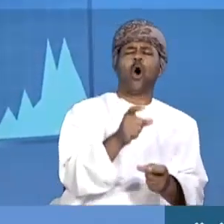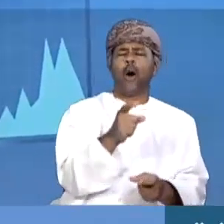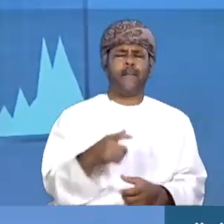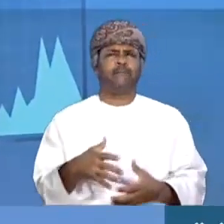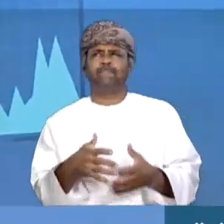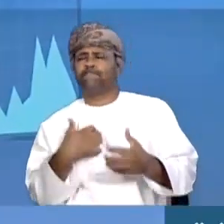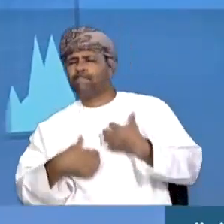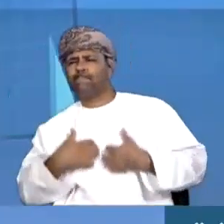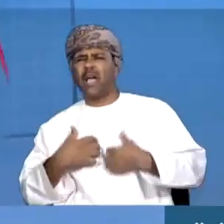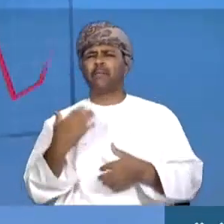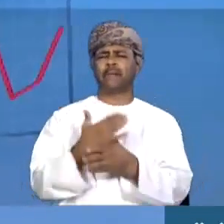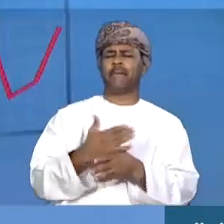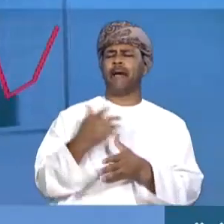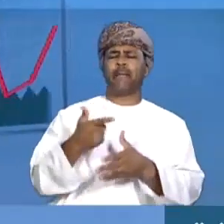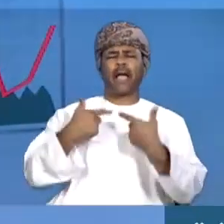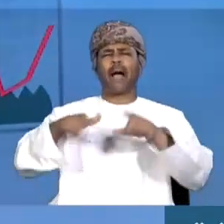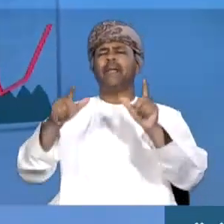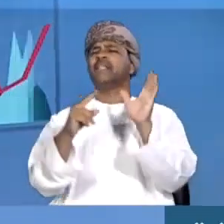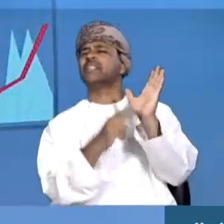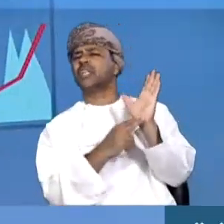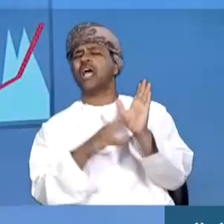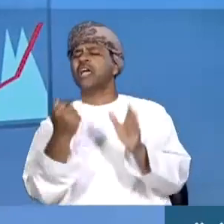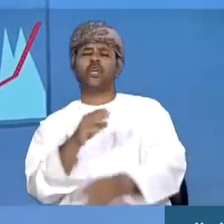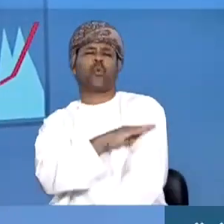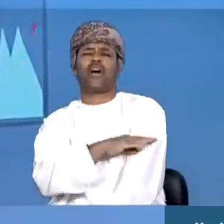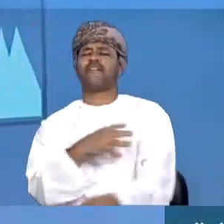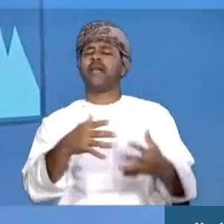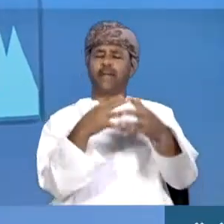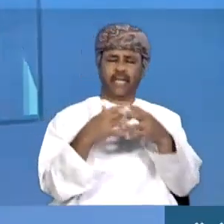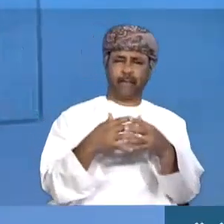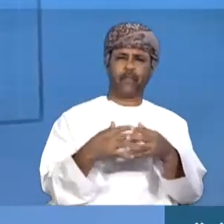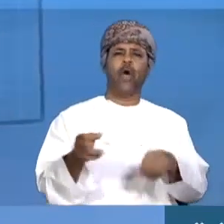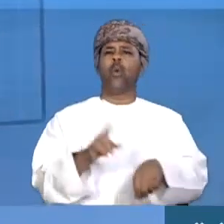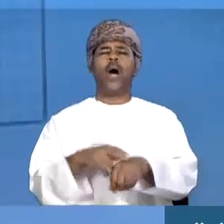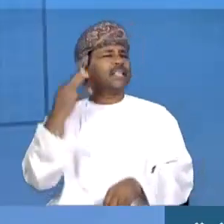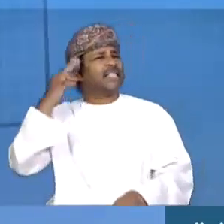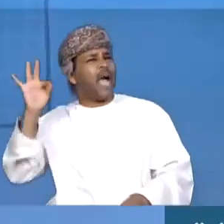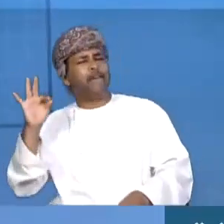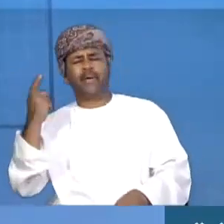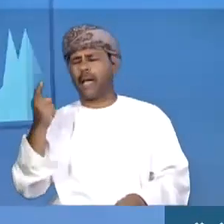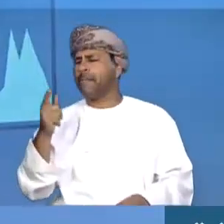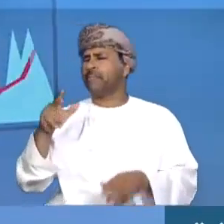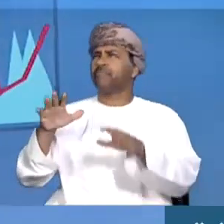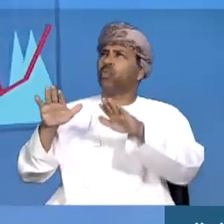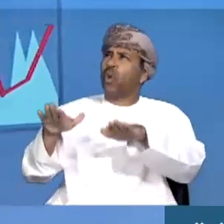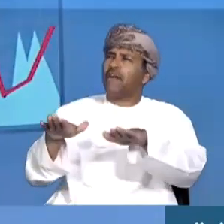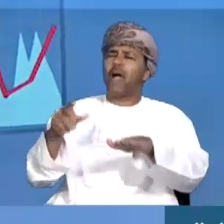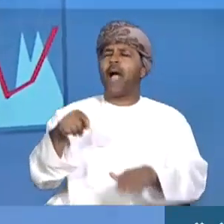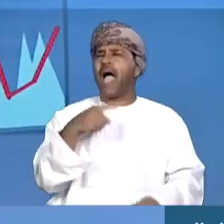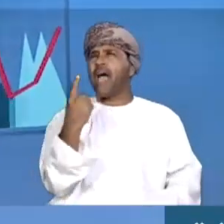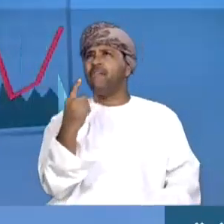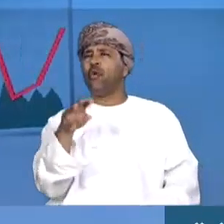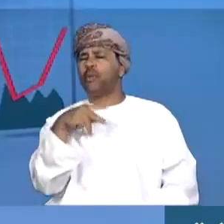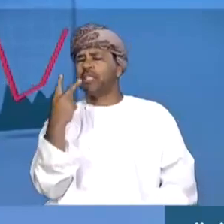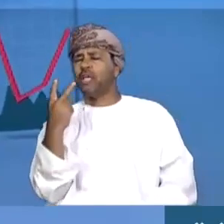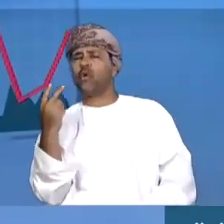حذرهم قبيل نشر تقرير بيانات الوظائف الأمريكية. واستقر المعدن الأصفر عند نحو